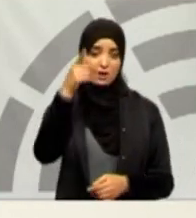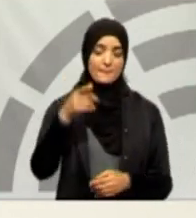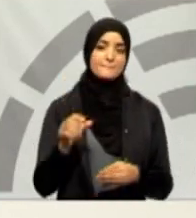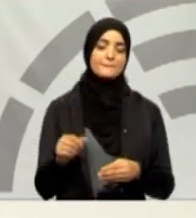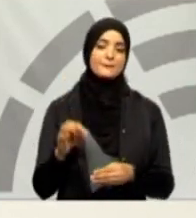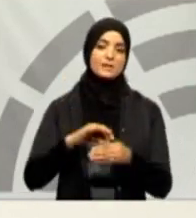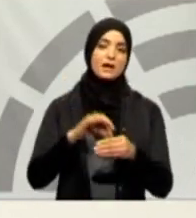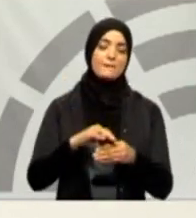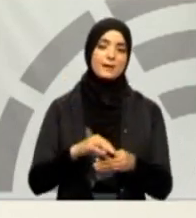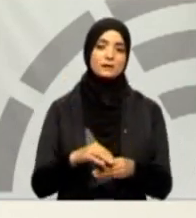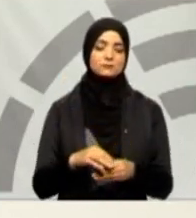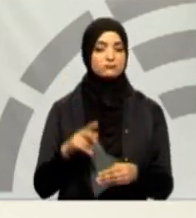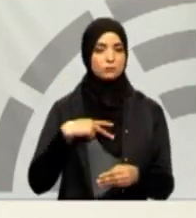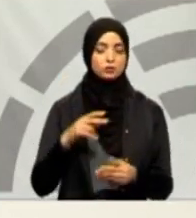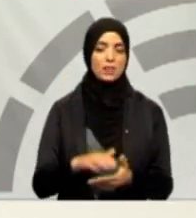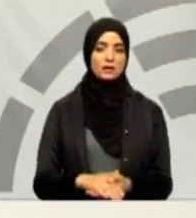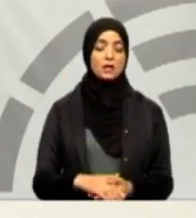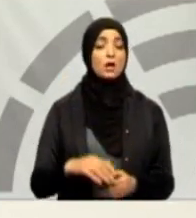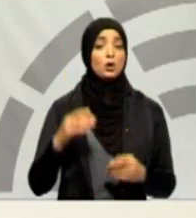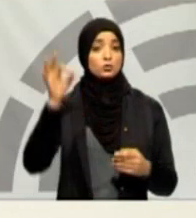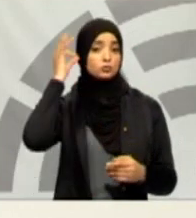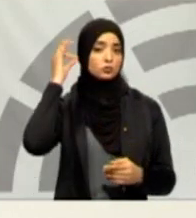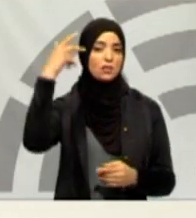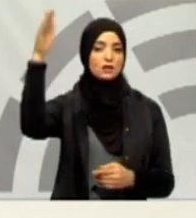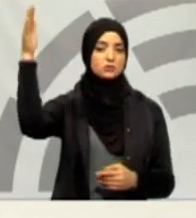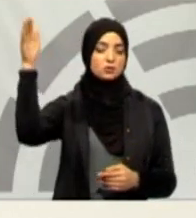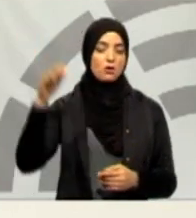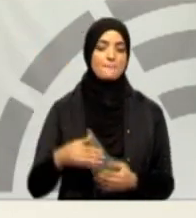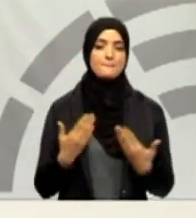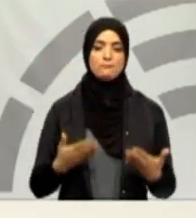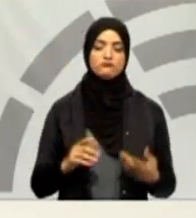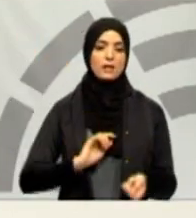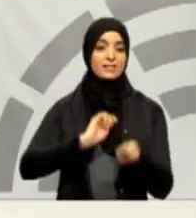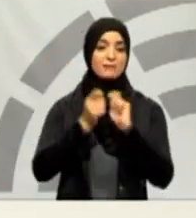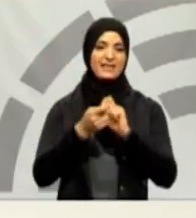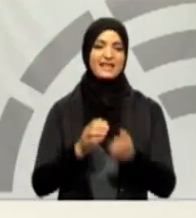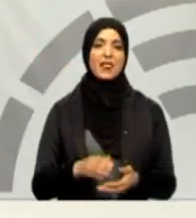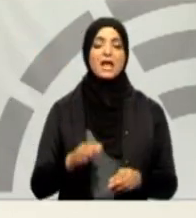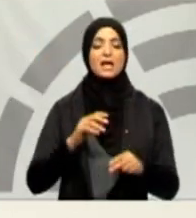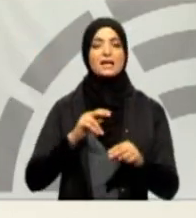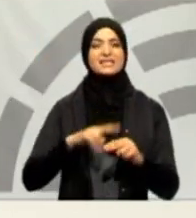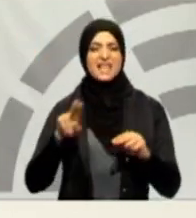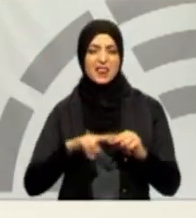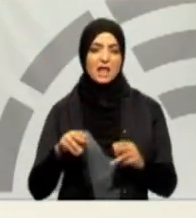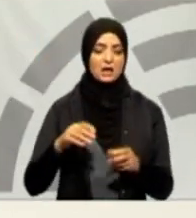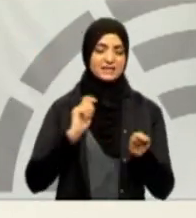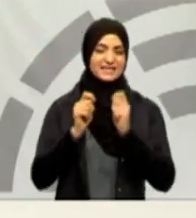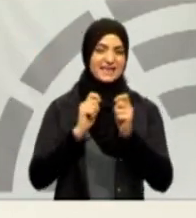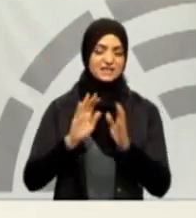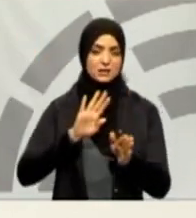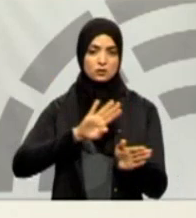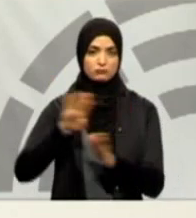تحتاجها تونس التي تعيش مرحله انتقاليه لم يعد فيها للتجارب السياسيه ماجال